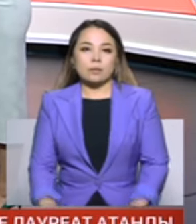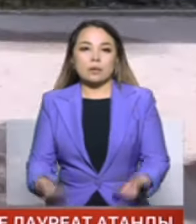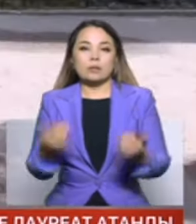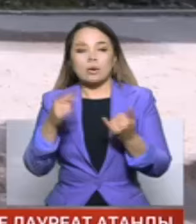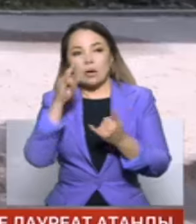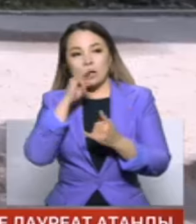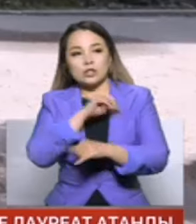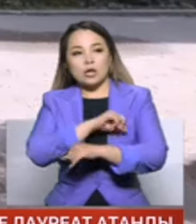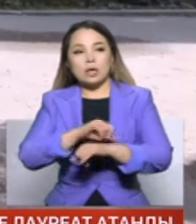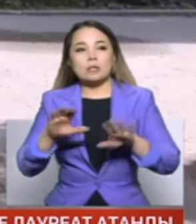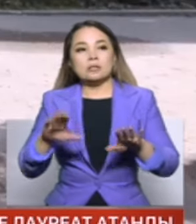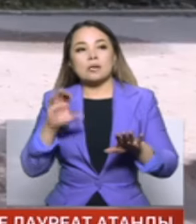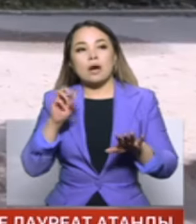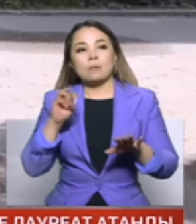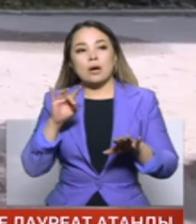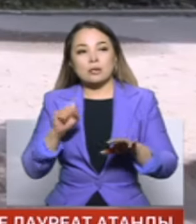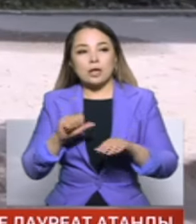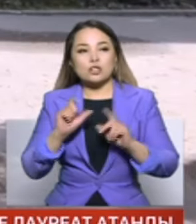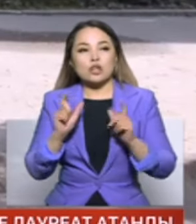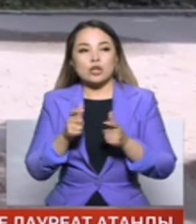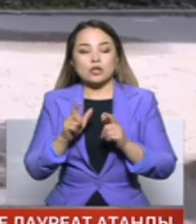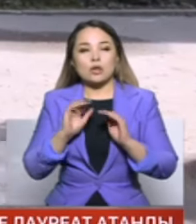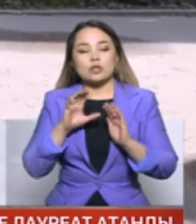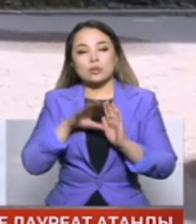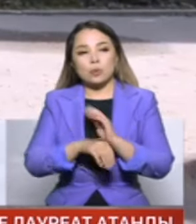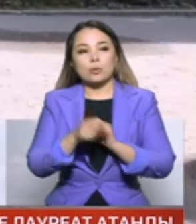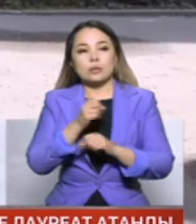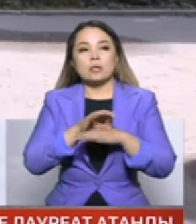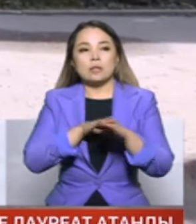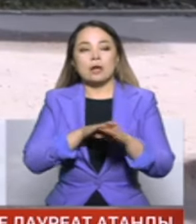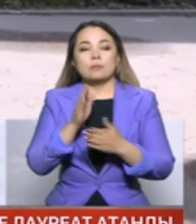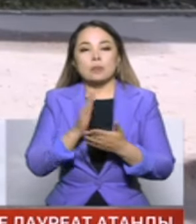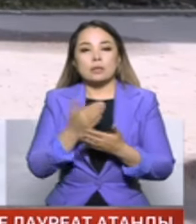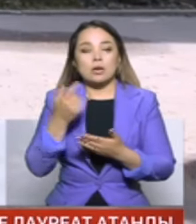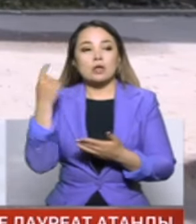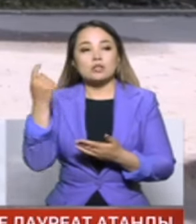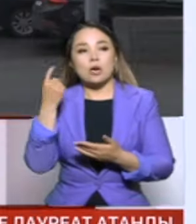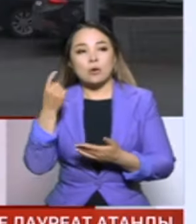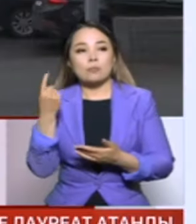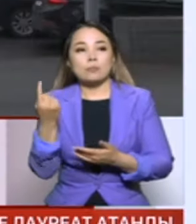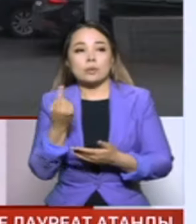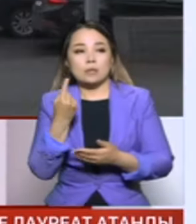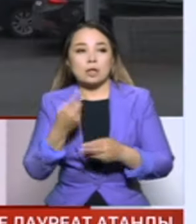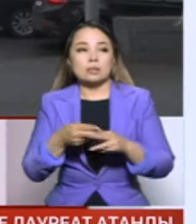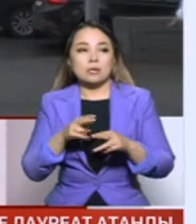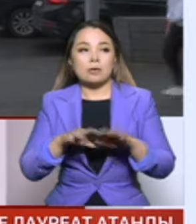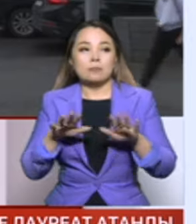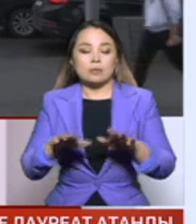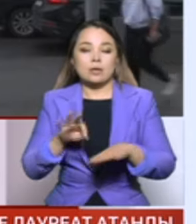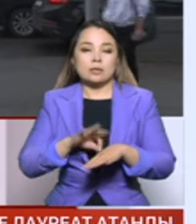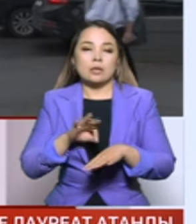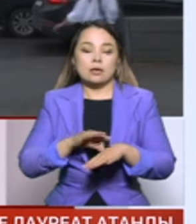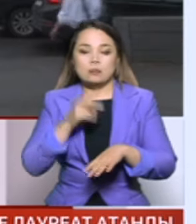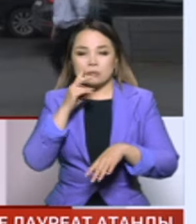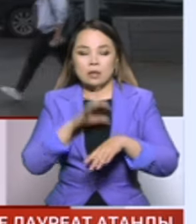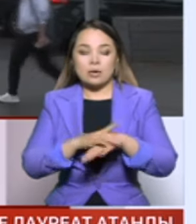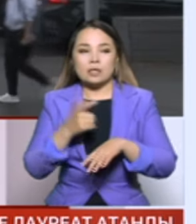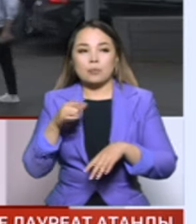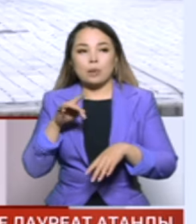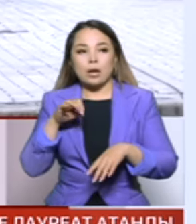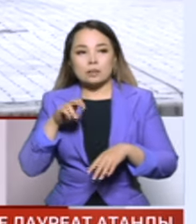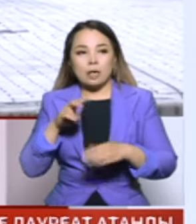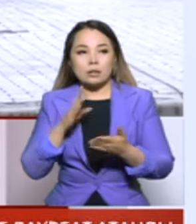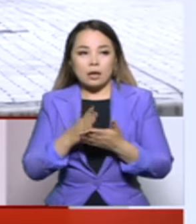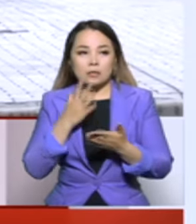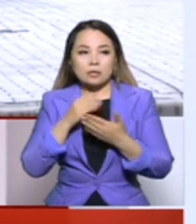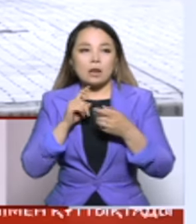Қазақстанмен шекаралас Самара облысында карантиндік шектеулер енгізіле бастады. Өйткені шаруашылықтардың бірінде Гибралтар безгегі анықталған. Бактерия ет пен